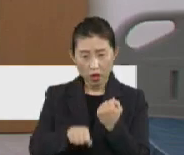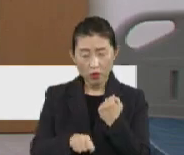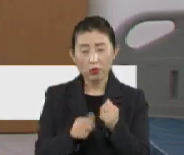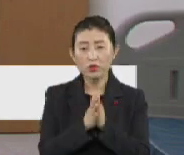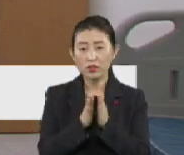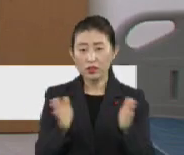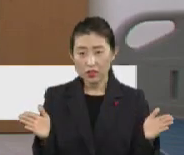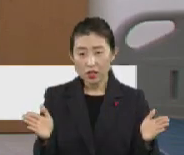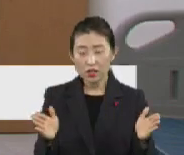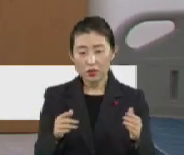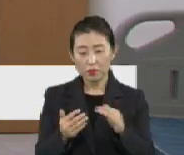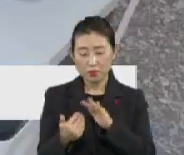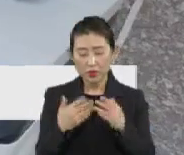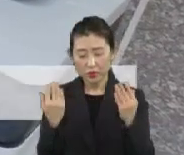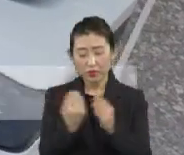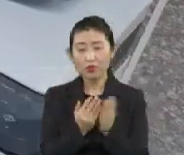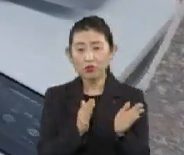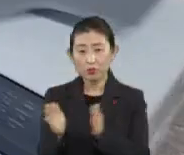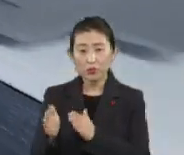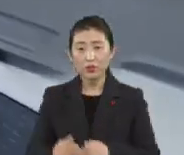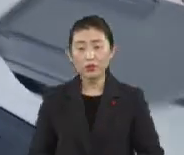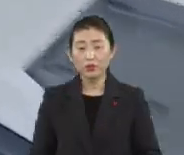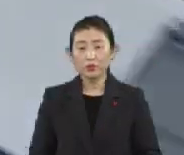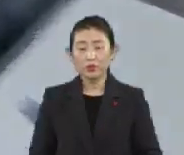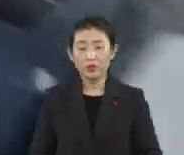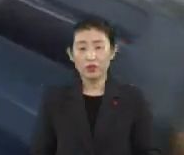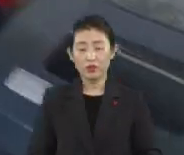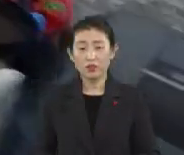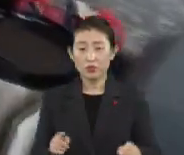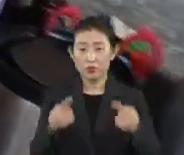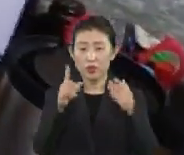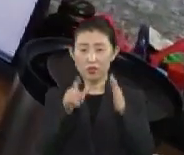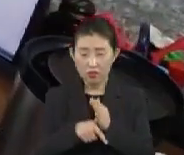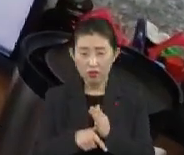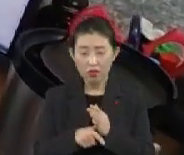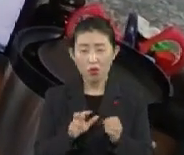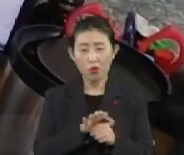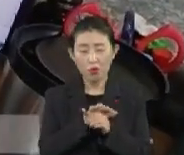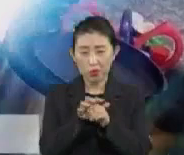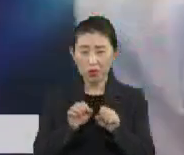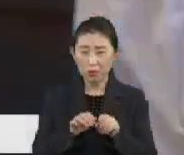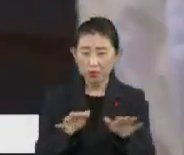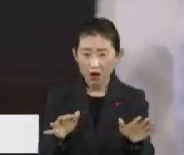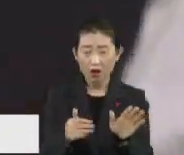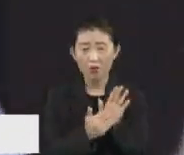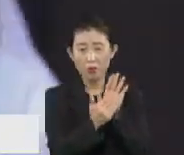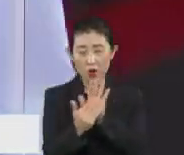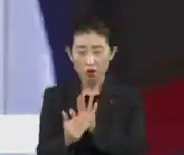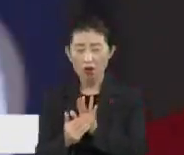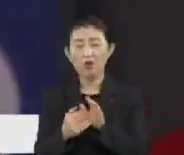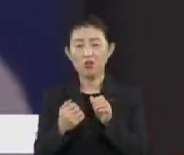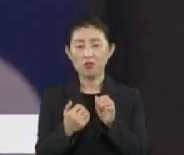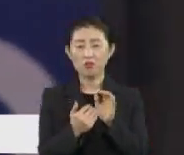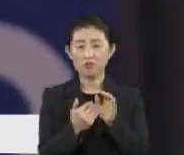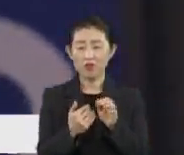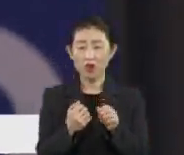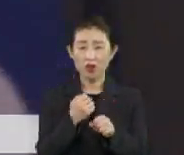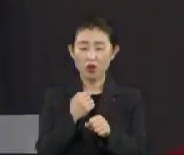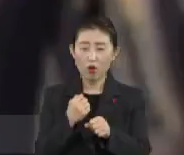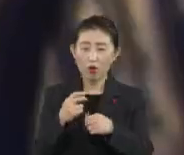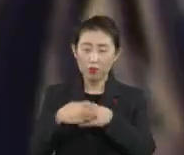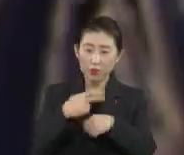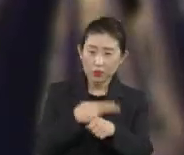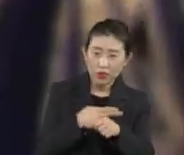있도록 만전을 기해서. 이민년 설 명절에도 의료 대응의 최전선에서 코로나19와의 사투는 계속되고